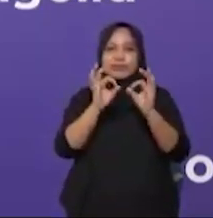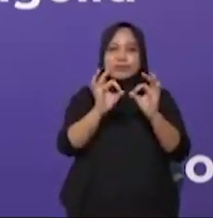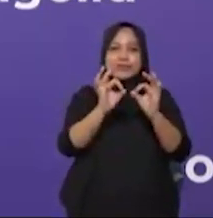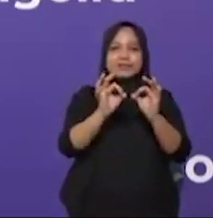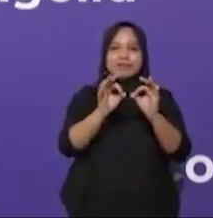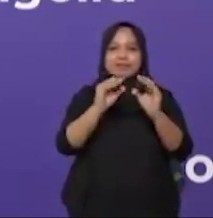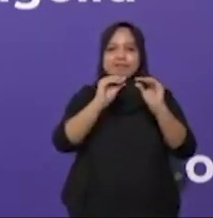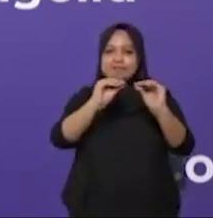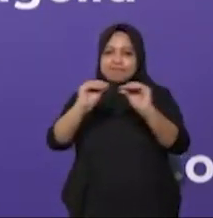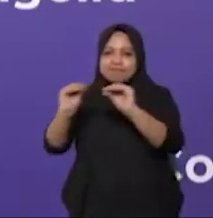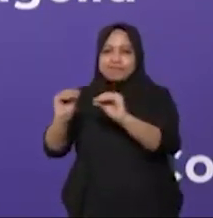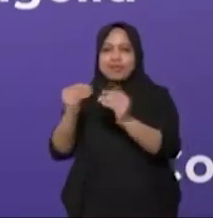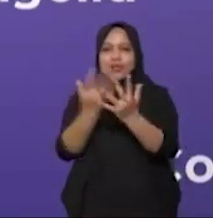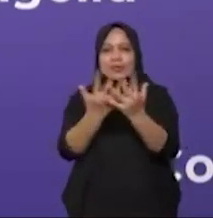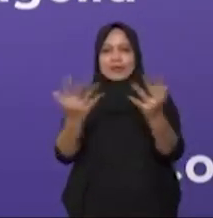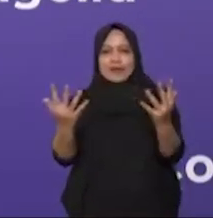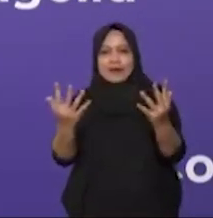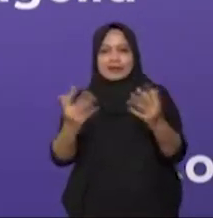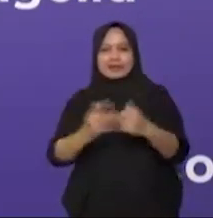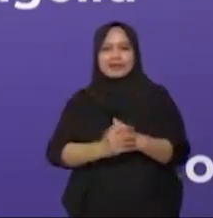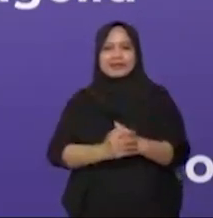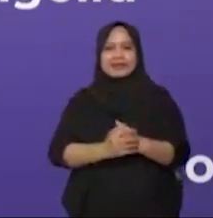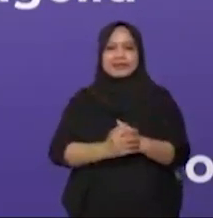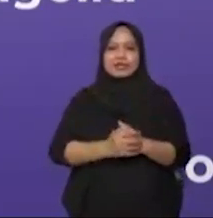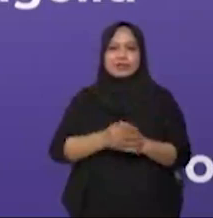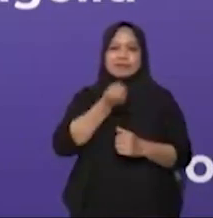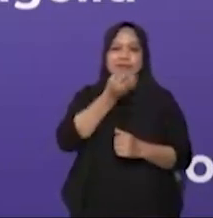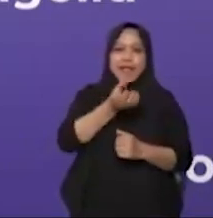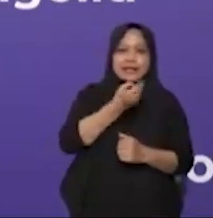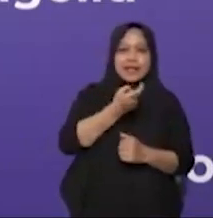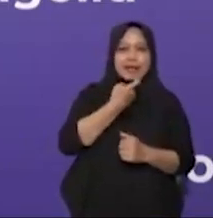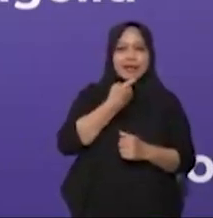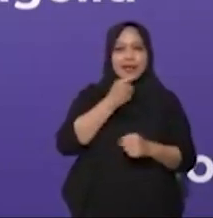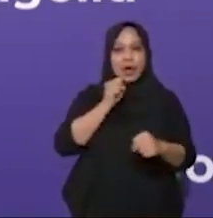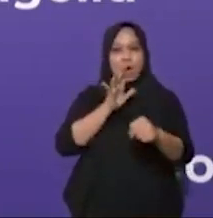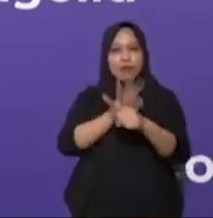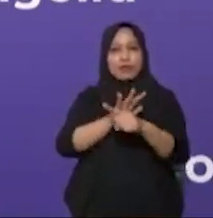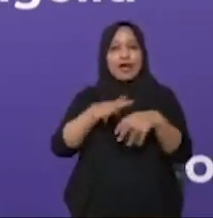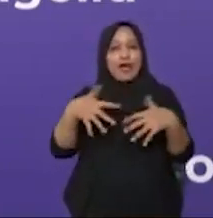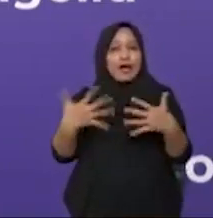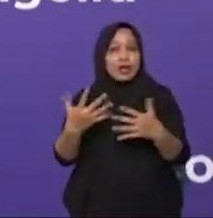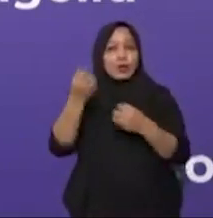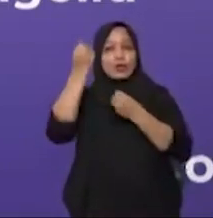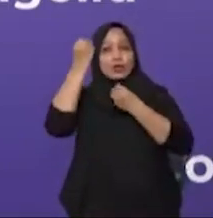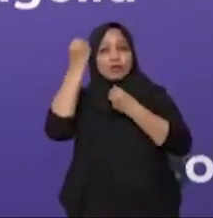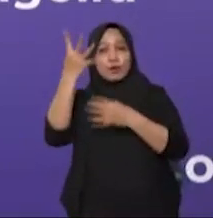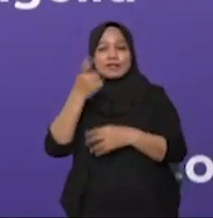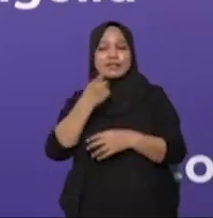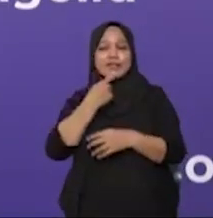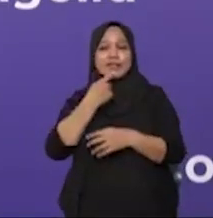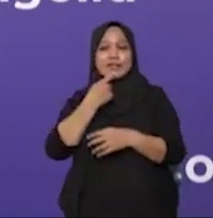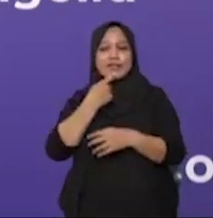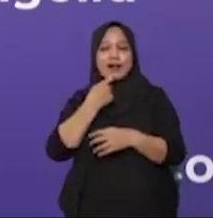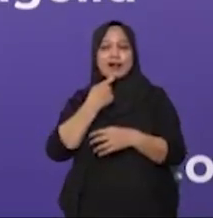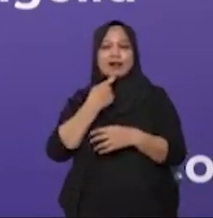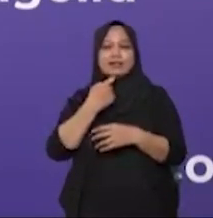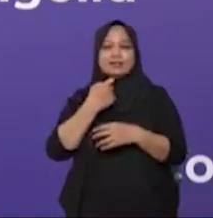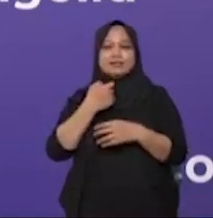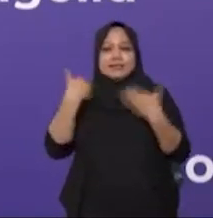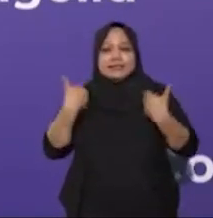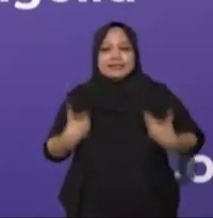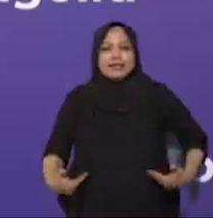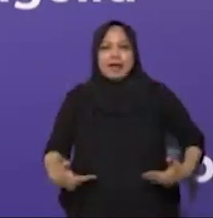memberikan eh penjelasan tentang kovix 19 ataupun informasi-informasi tentang bagaimana harus